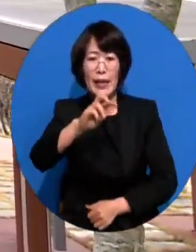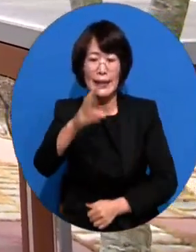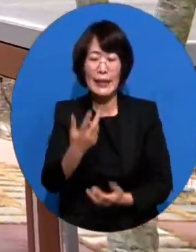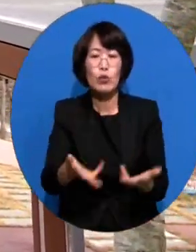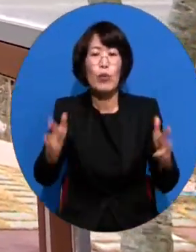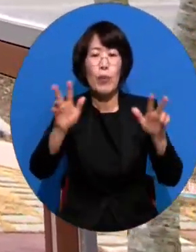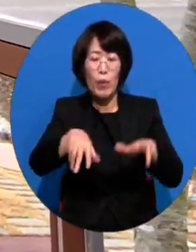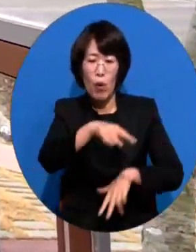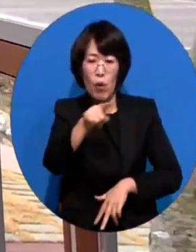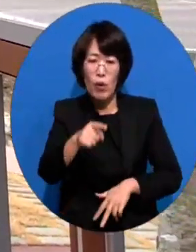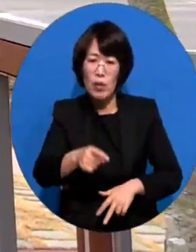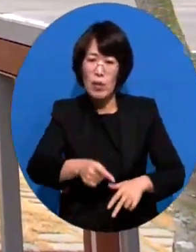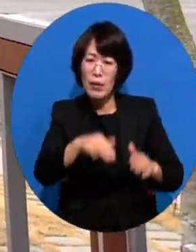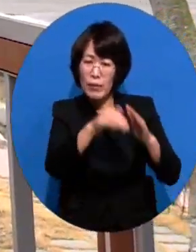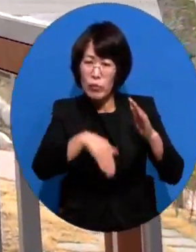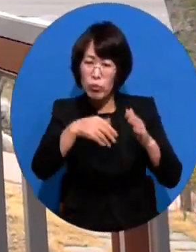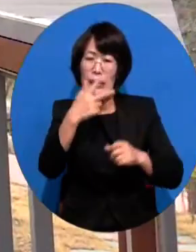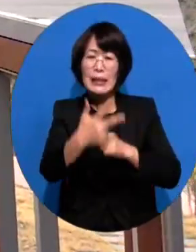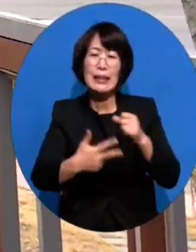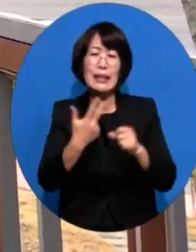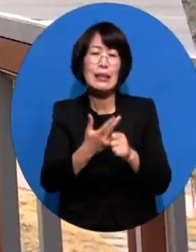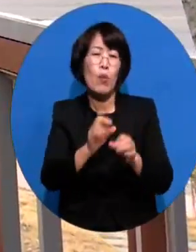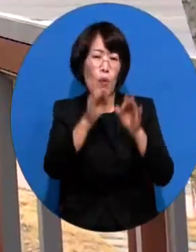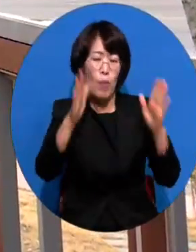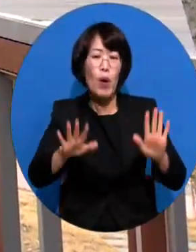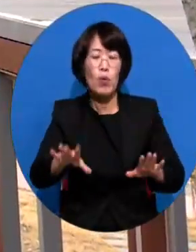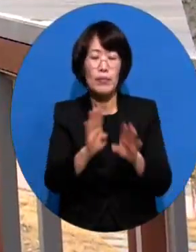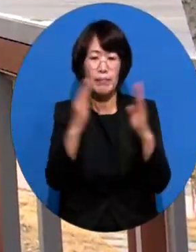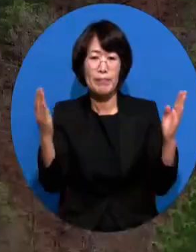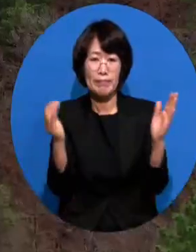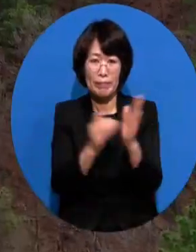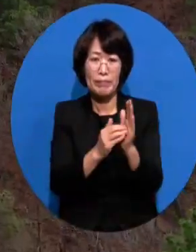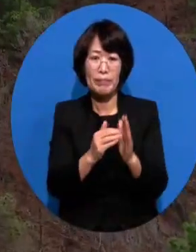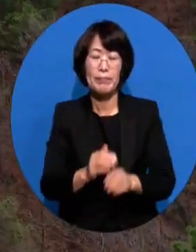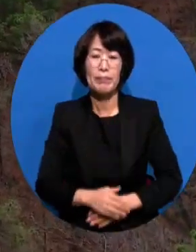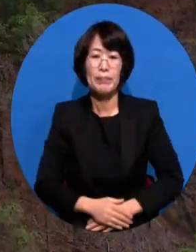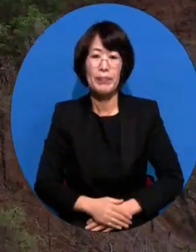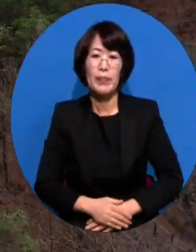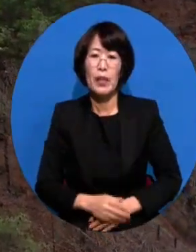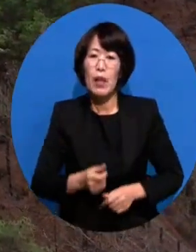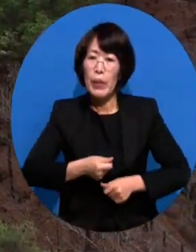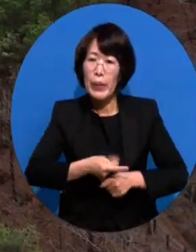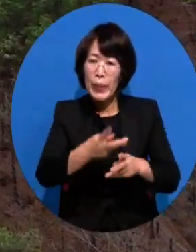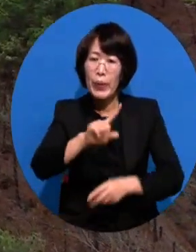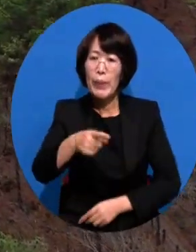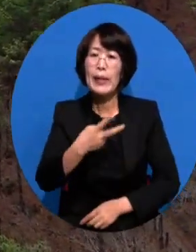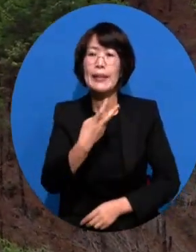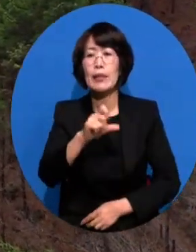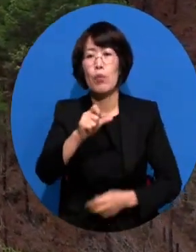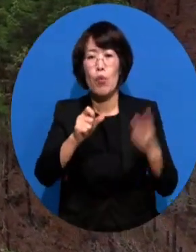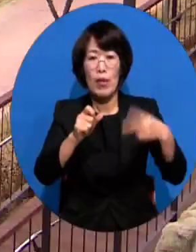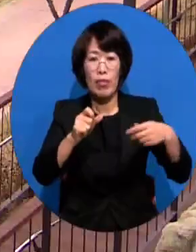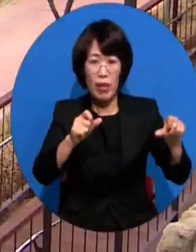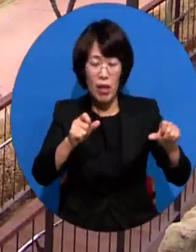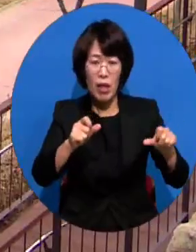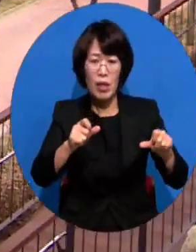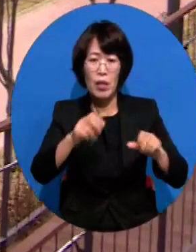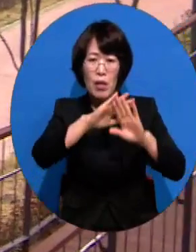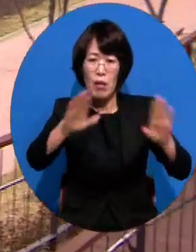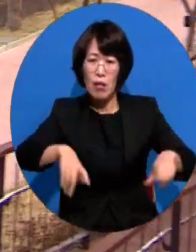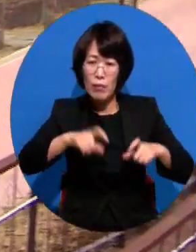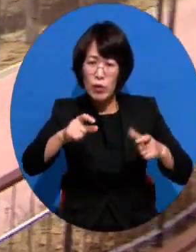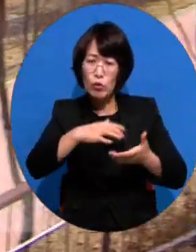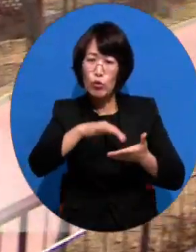숲이 착공 7년 만에 오늘 개장했습니다. 면적만 125헥타르. 전남